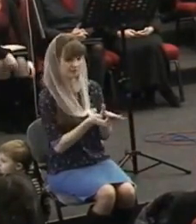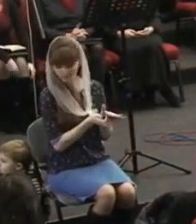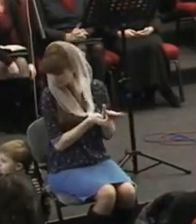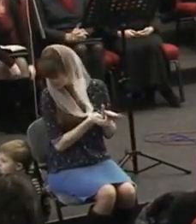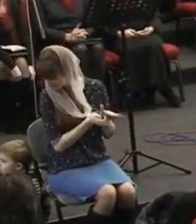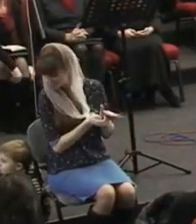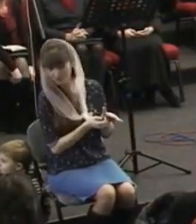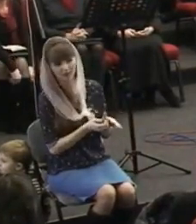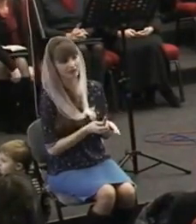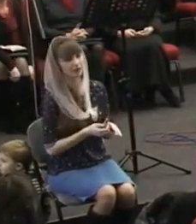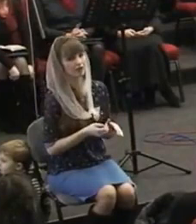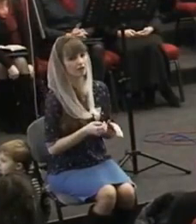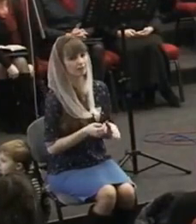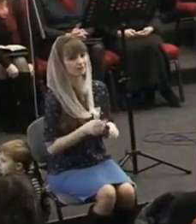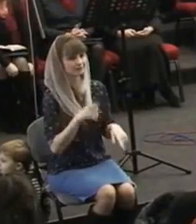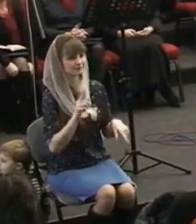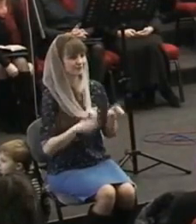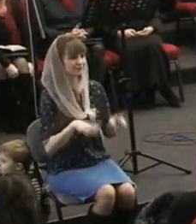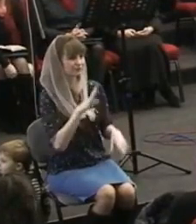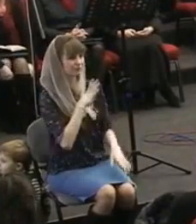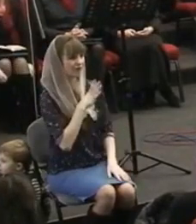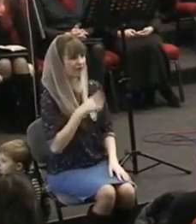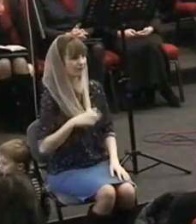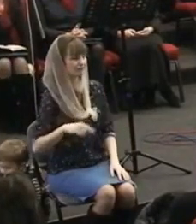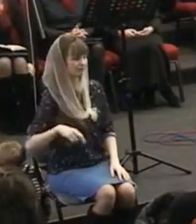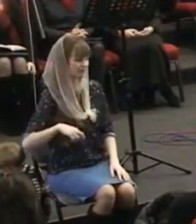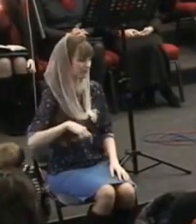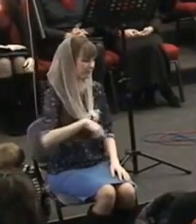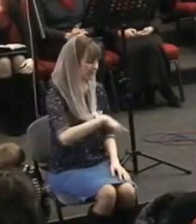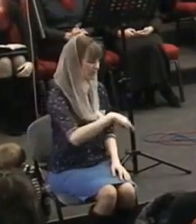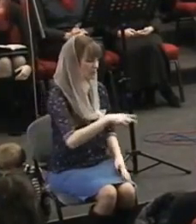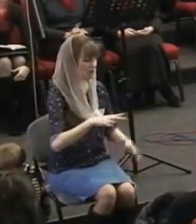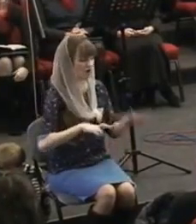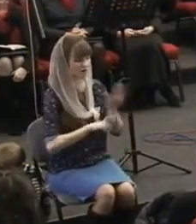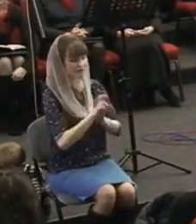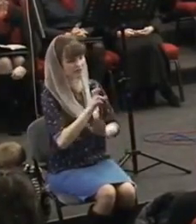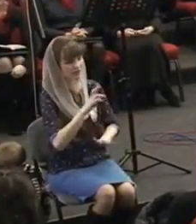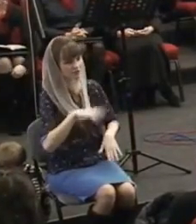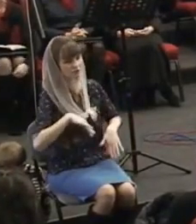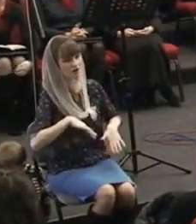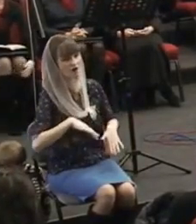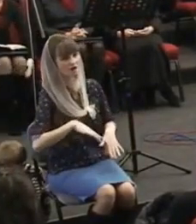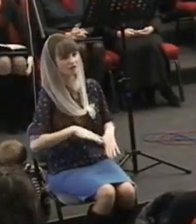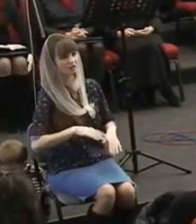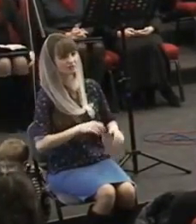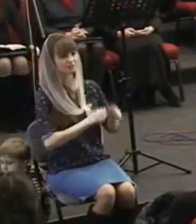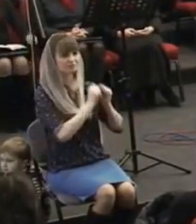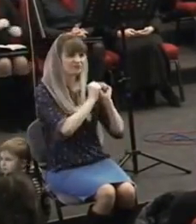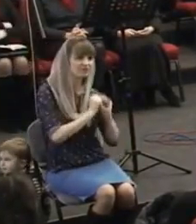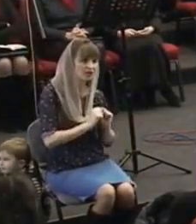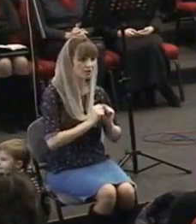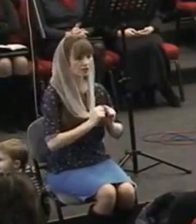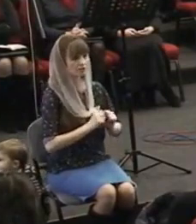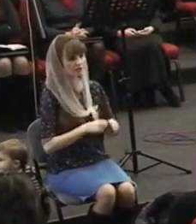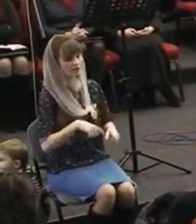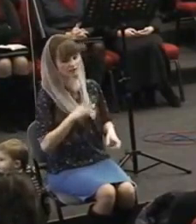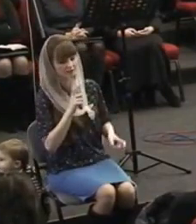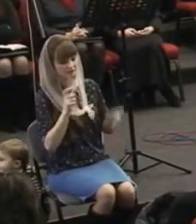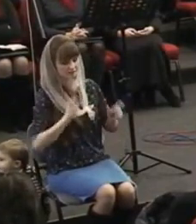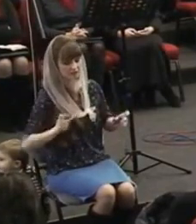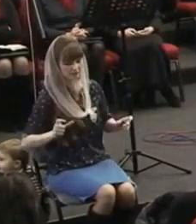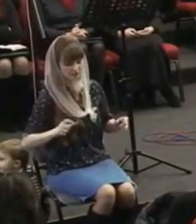то бабусям, матусям, коли йдемо десь в зібрання, будь то хористам на годину раніше приїжджати.